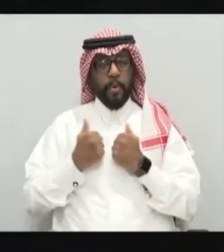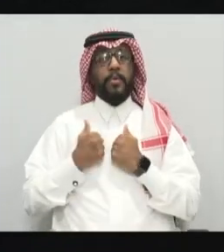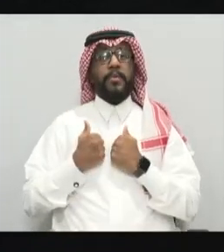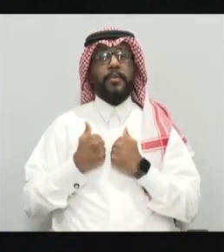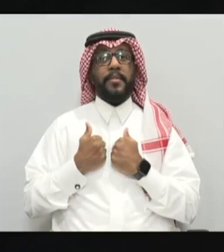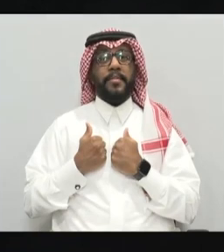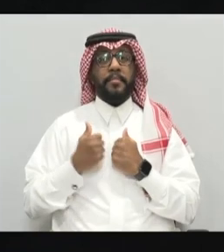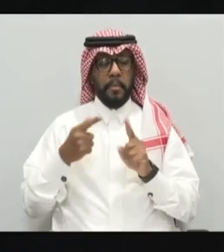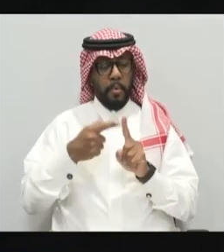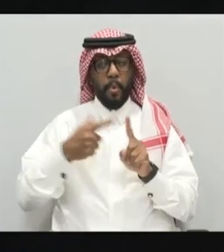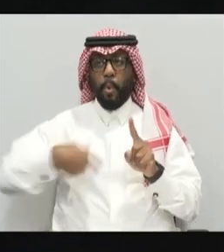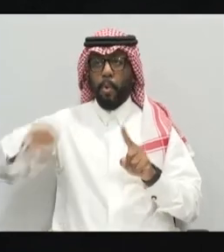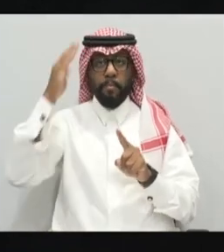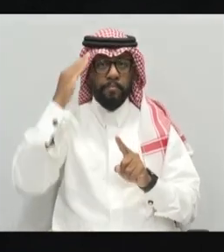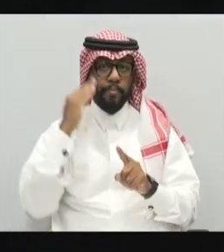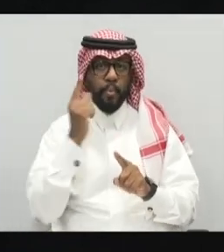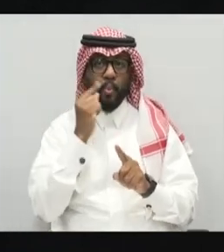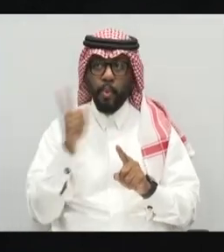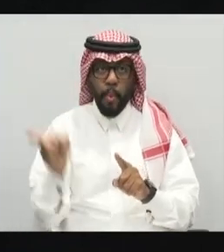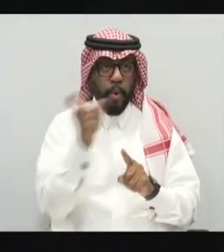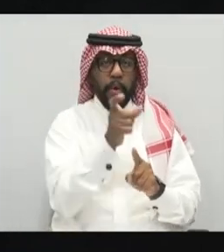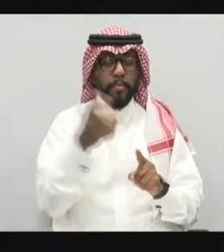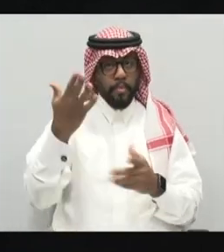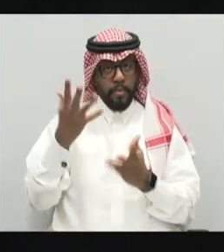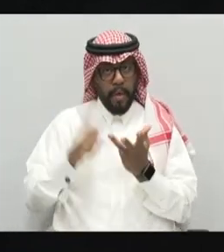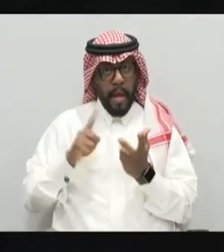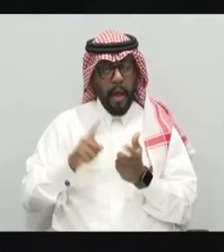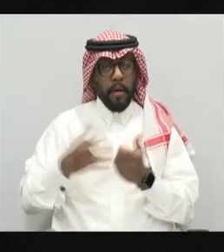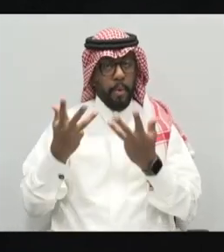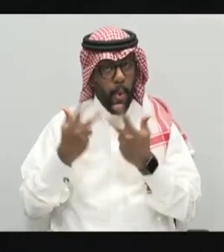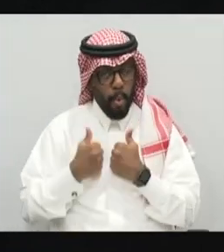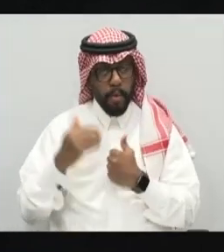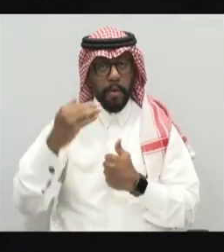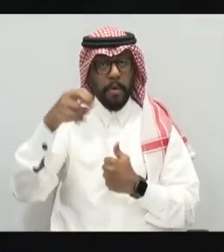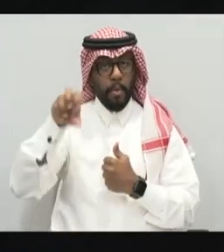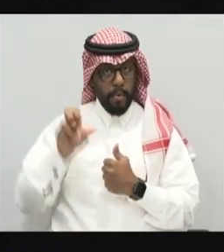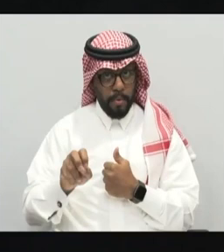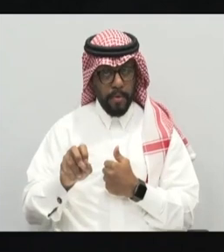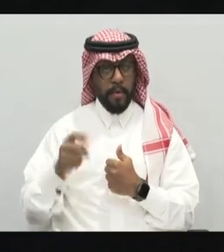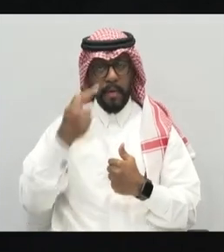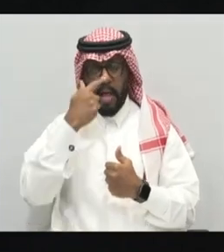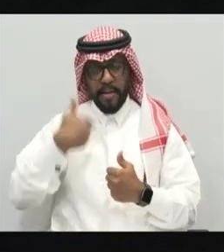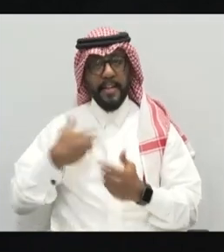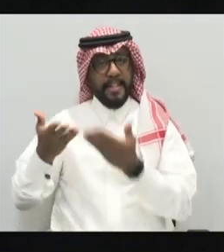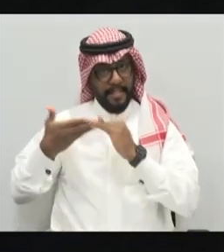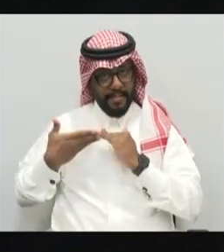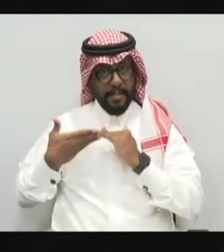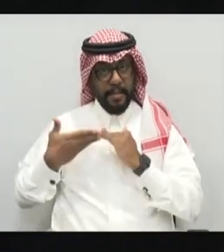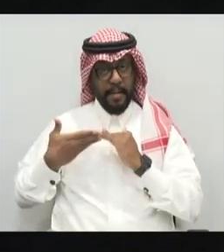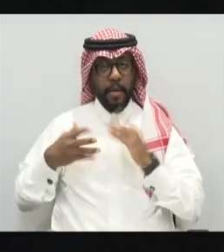المجتمع والواجبات والمسؤوليات التي يلتزم بها طلابي